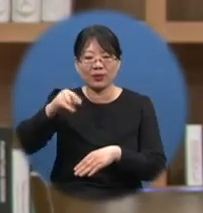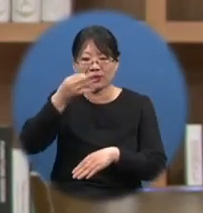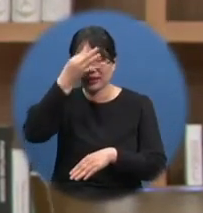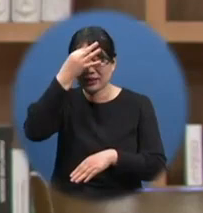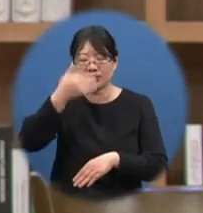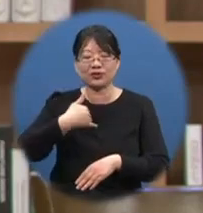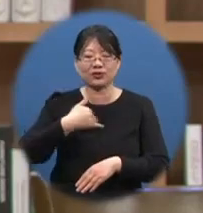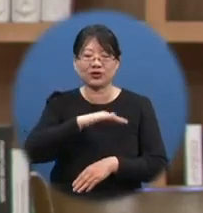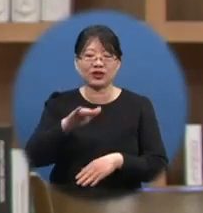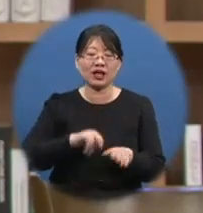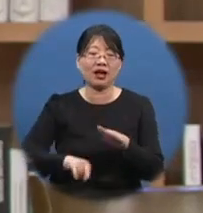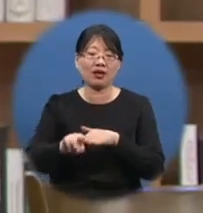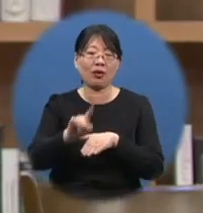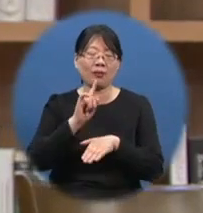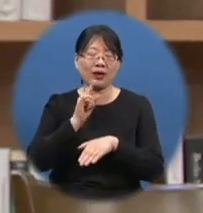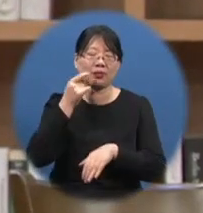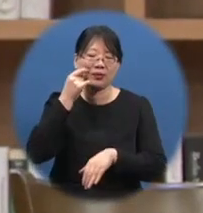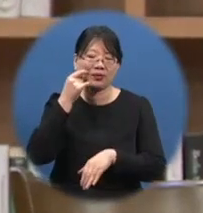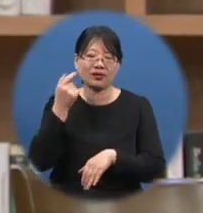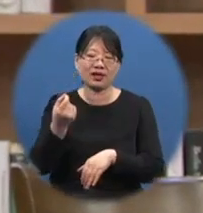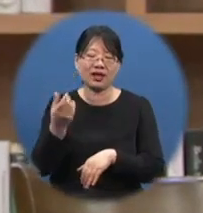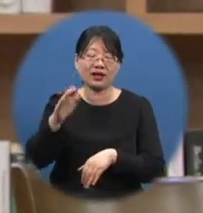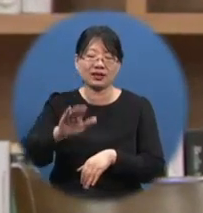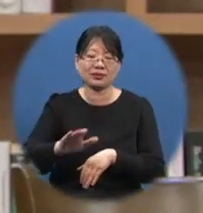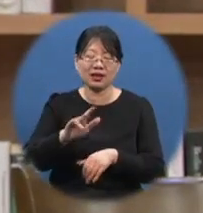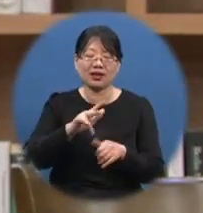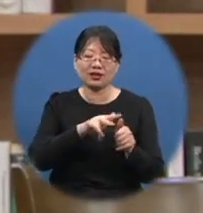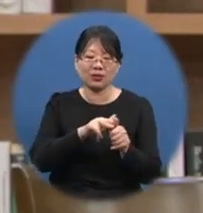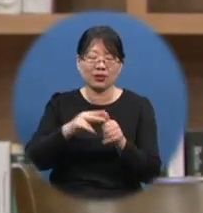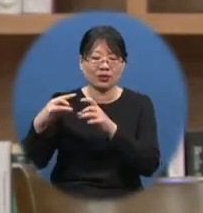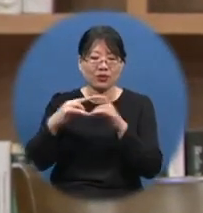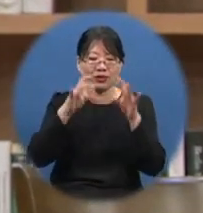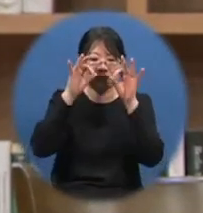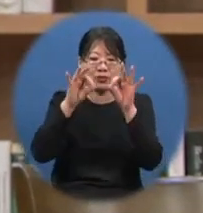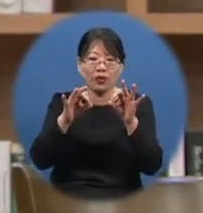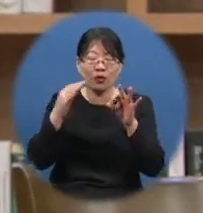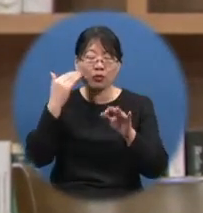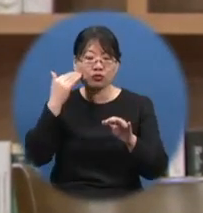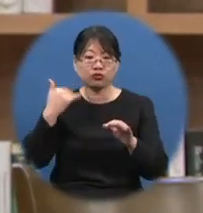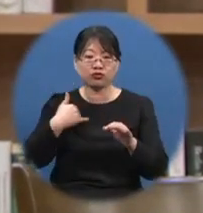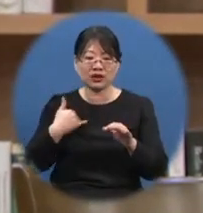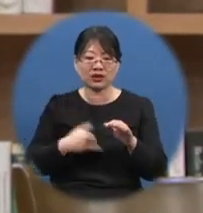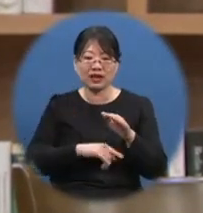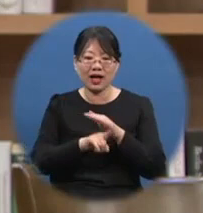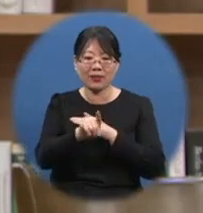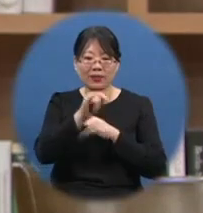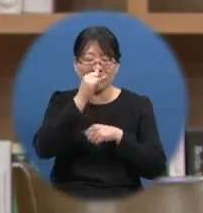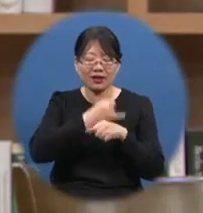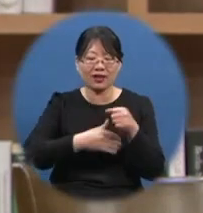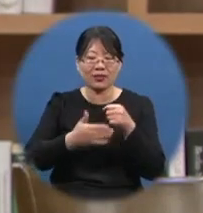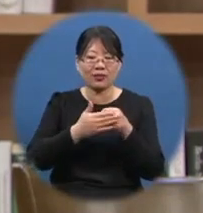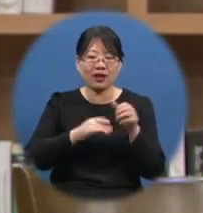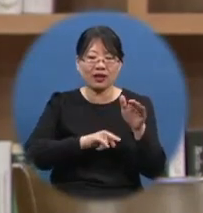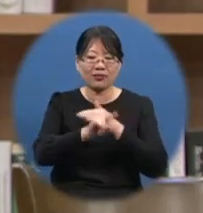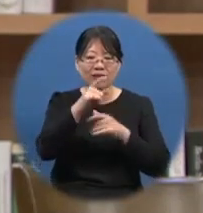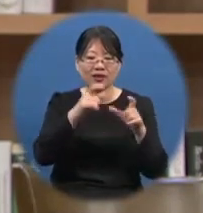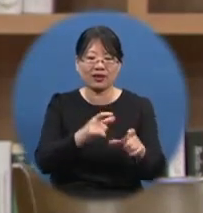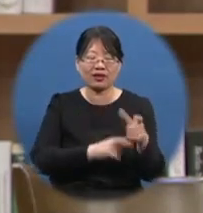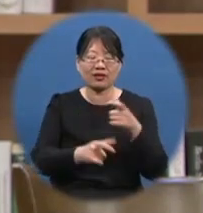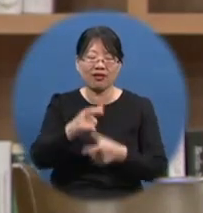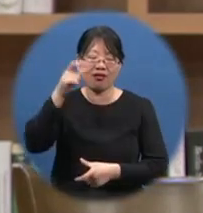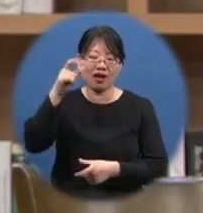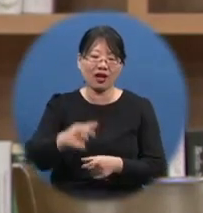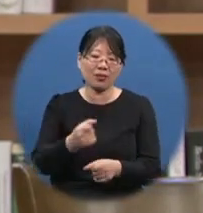기술에서는 우리가 앞서 있다고 말할 수 없거든요. 하지만 정보통신에 있어서 만큼은 우리가 앞서 있으니까 그렇습니다. 앞서 있는 영역을 더